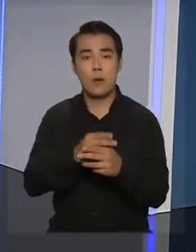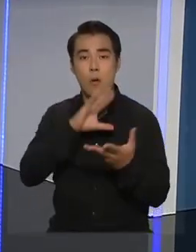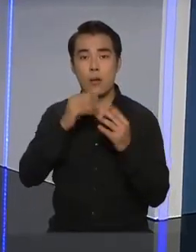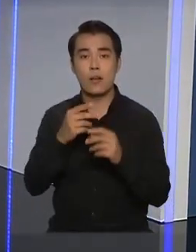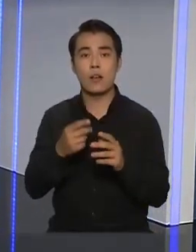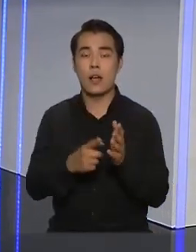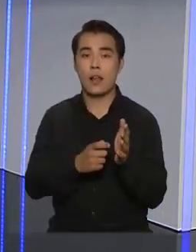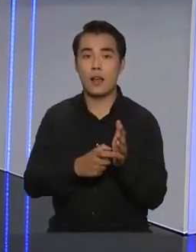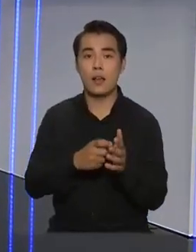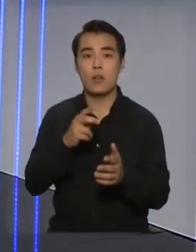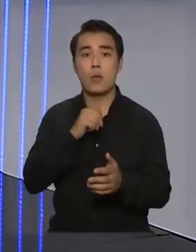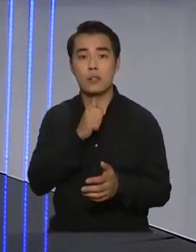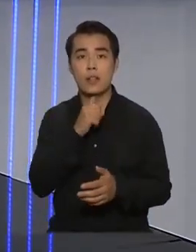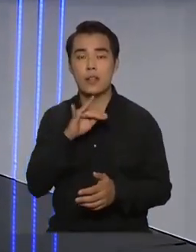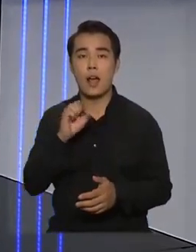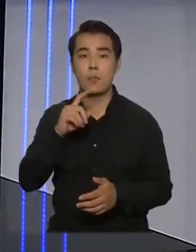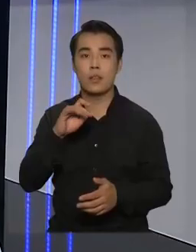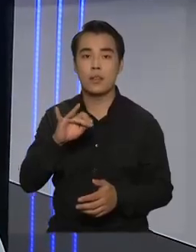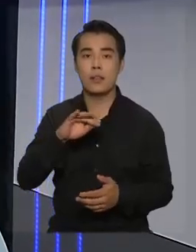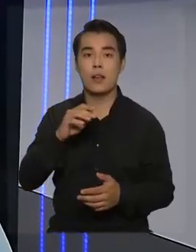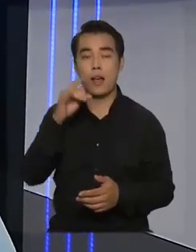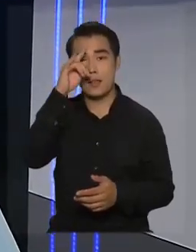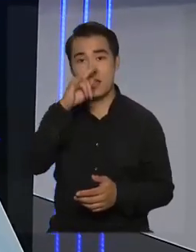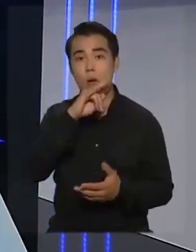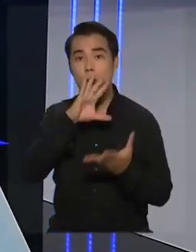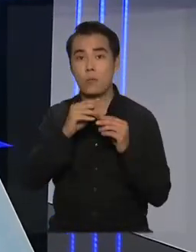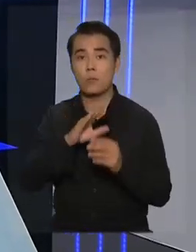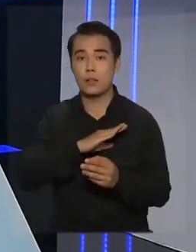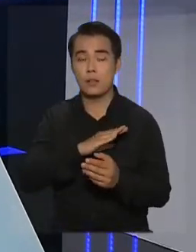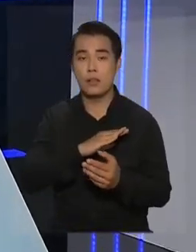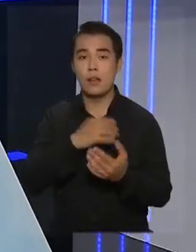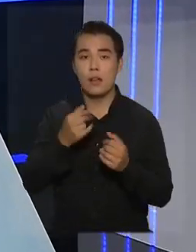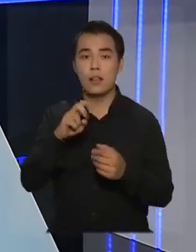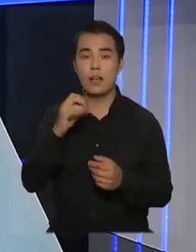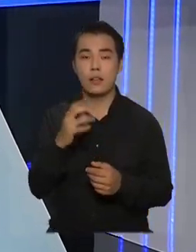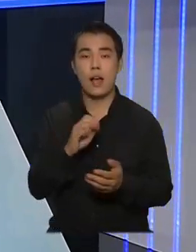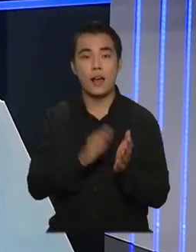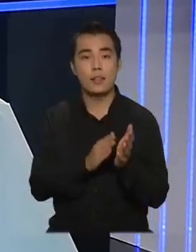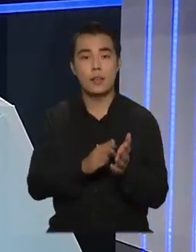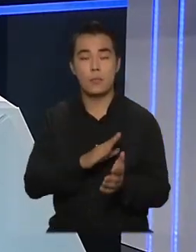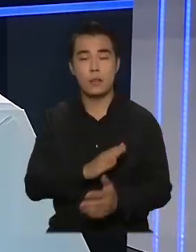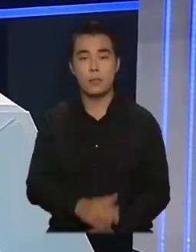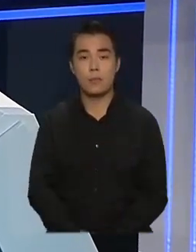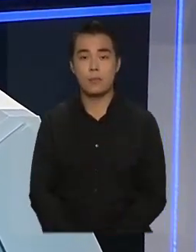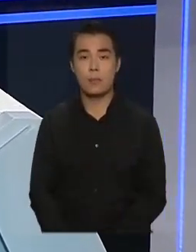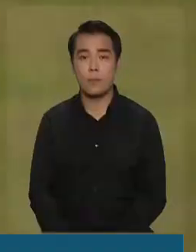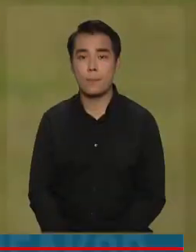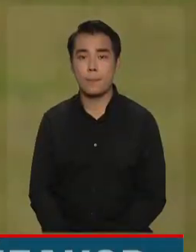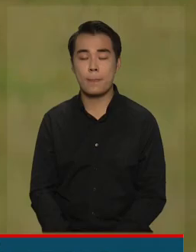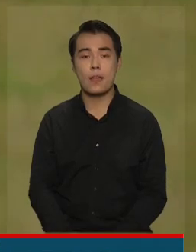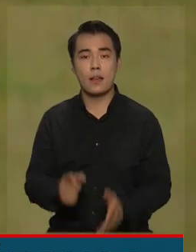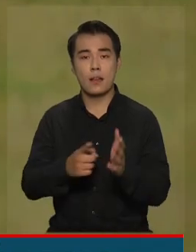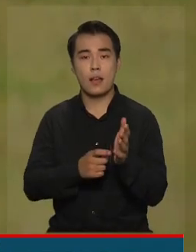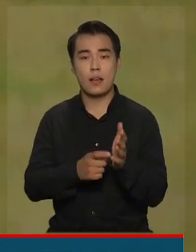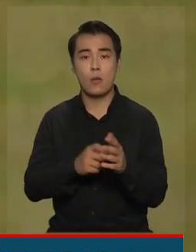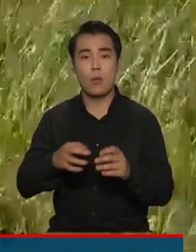Акмолинской, Западно-Казахстанской и Актюбинской областях. Лейла Ауесова оценила масштаб бедствия. В